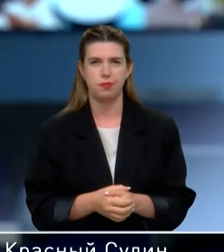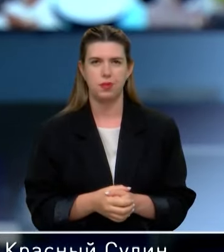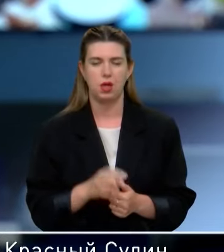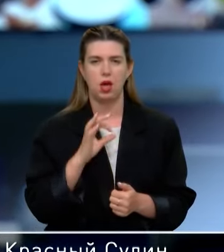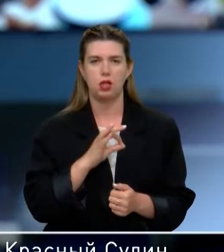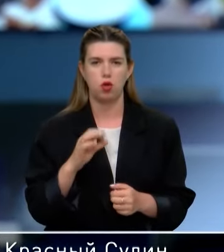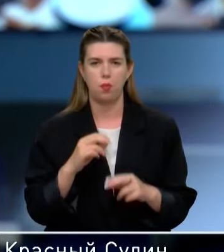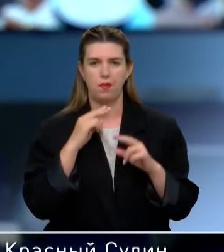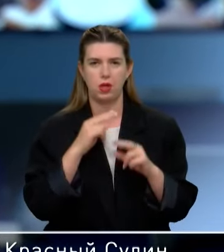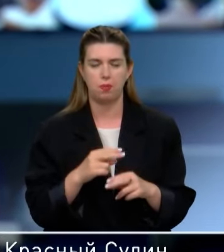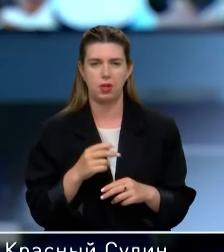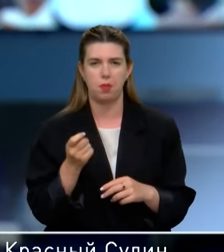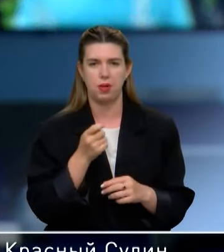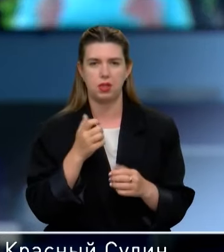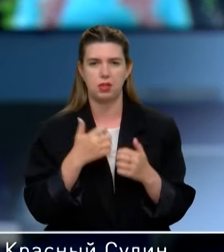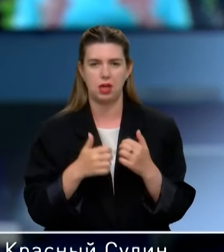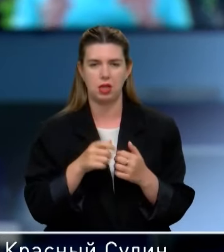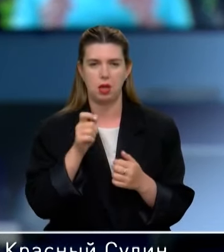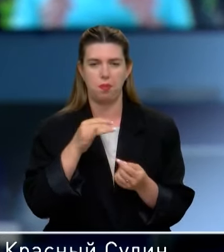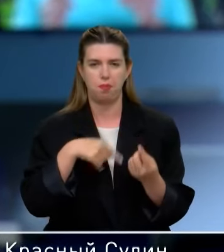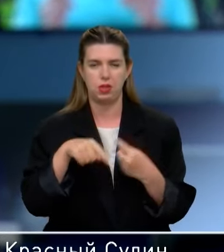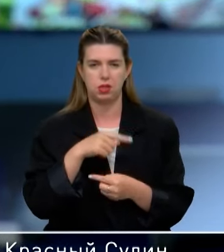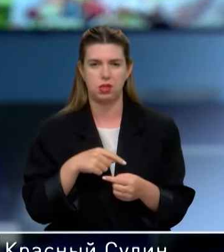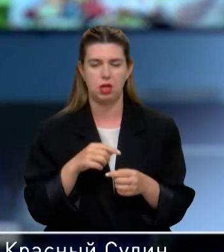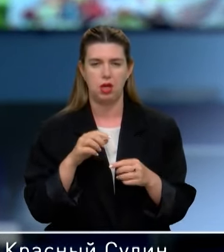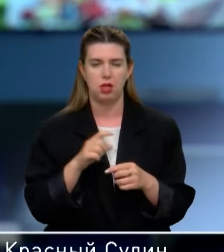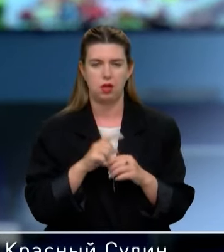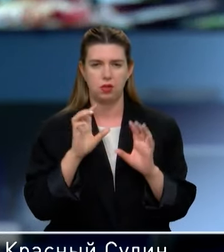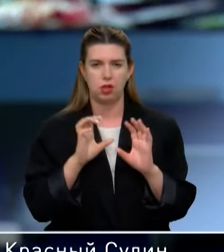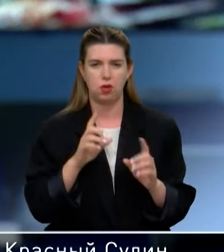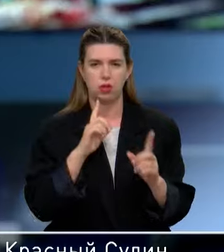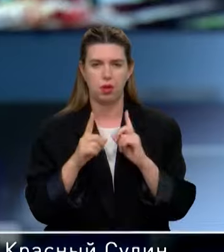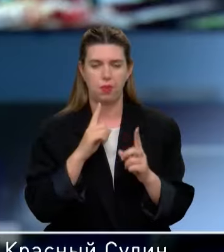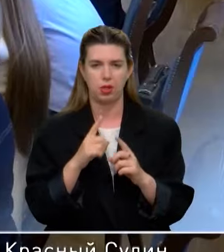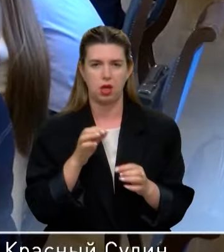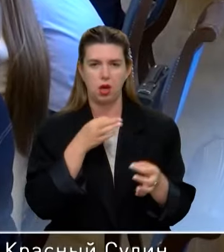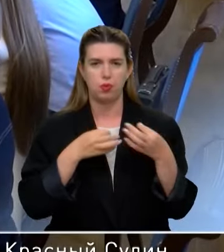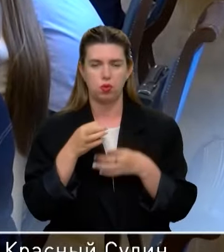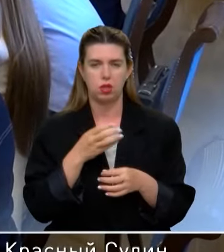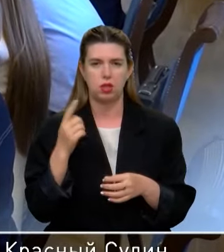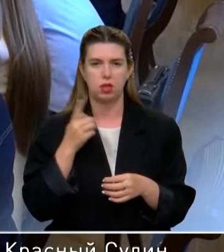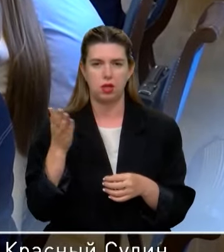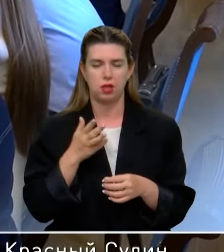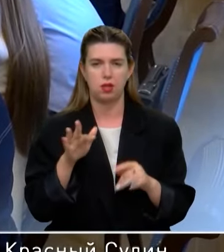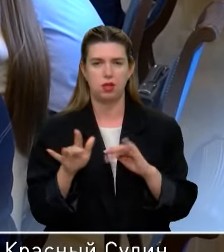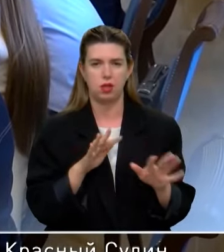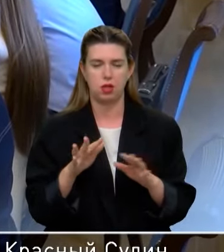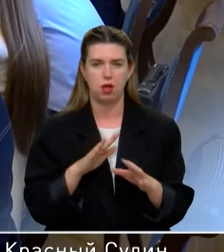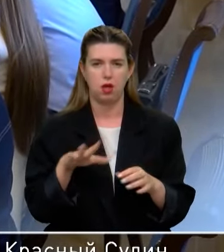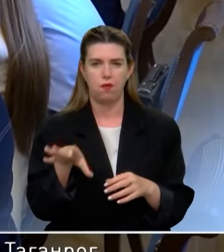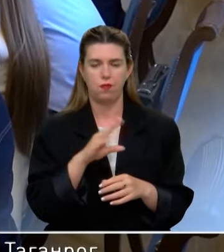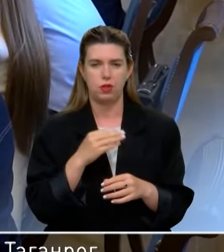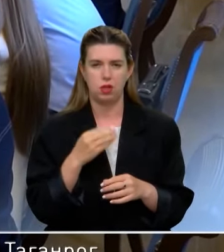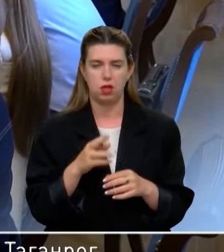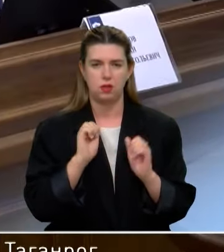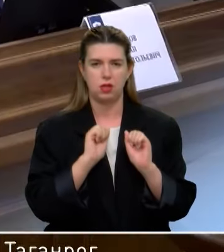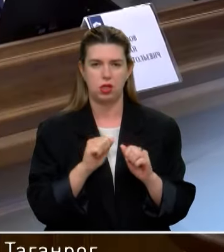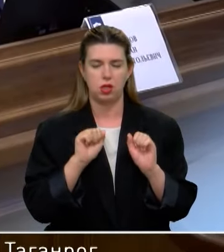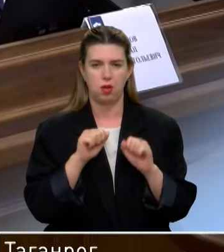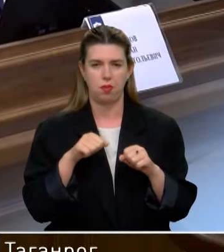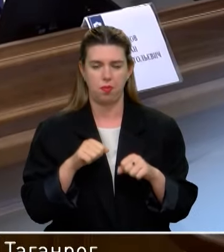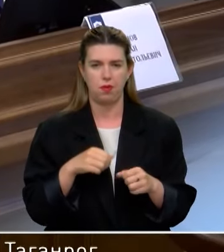особое внимание малому и среднему бизнесу депутаты законодательного собрания обсудили доклад о деятельности уполномоченного по защите